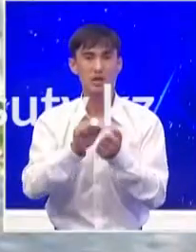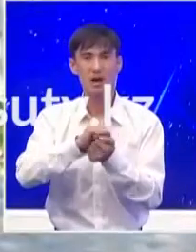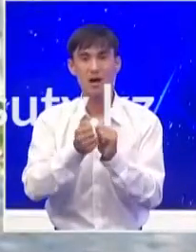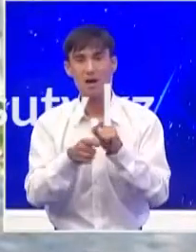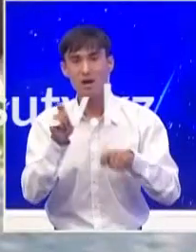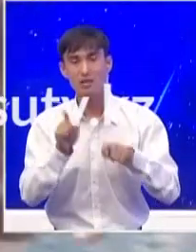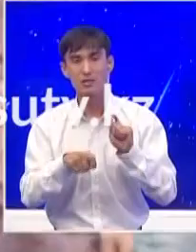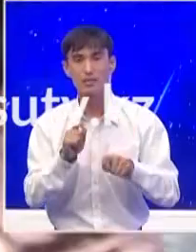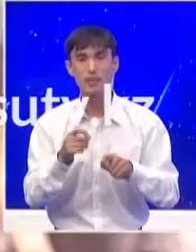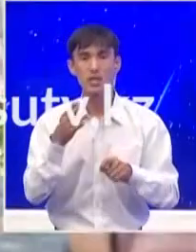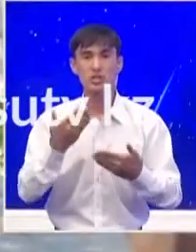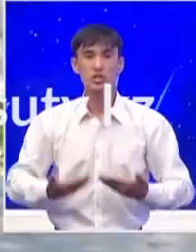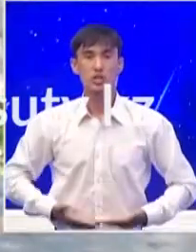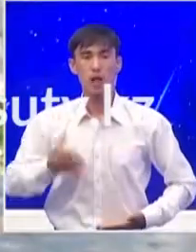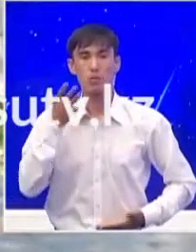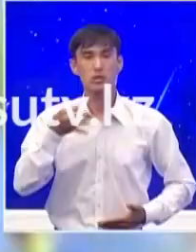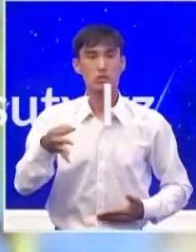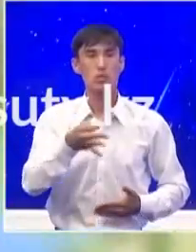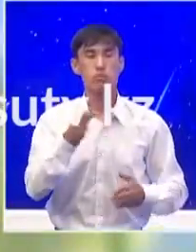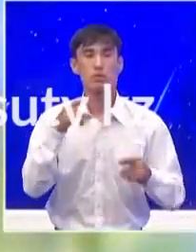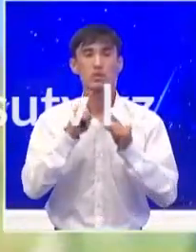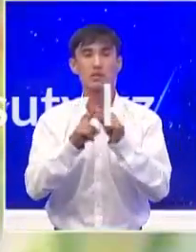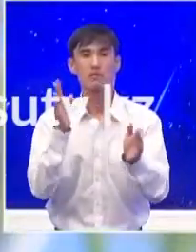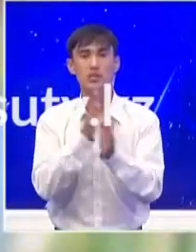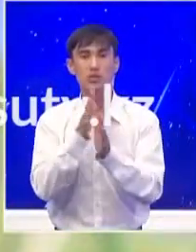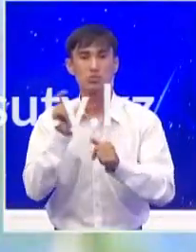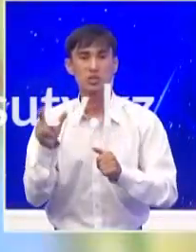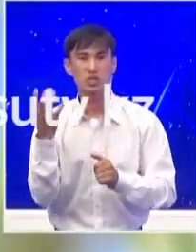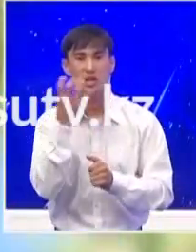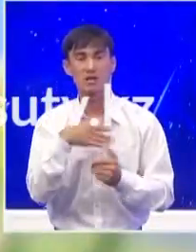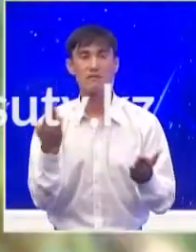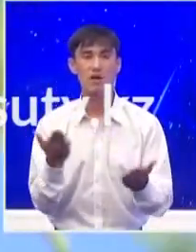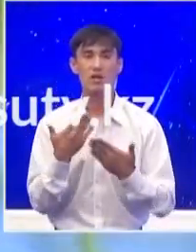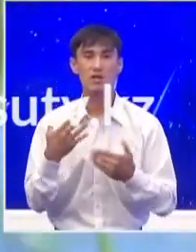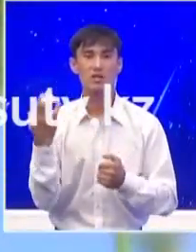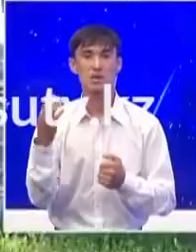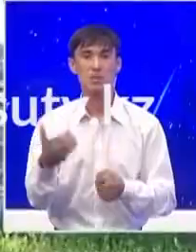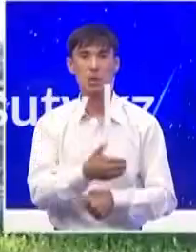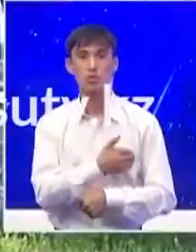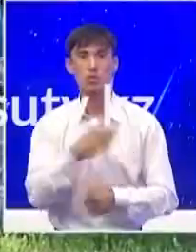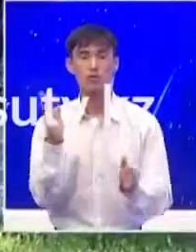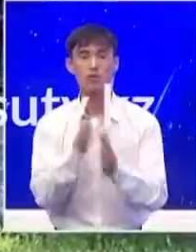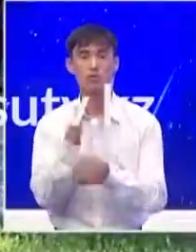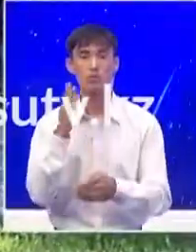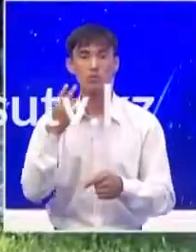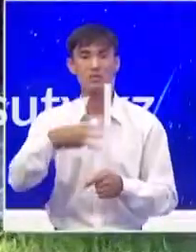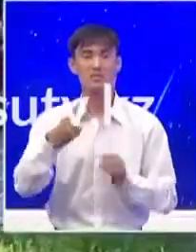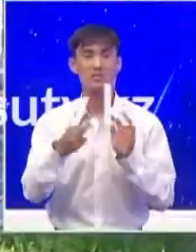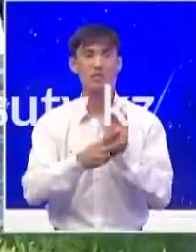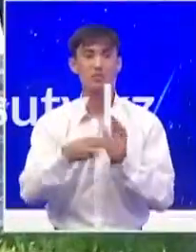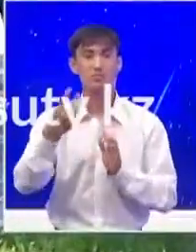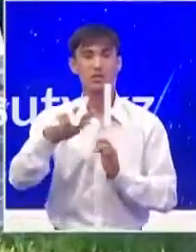жители алматинской области по словам синоптиков ожидают жаркие выходные температура воздуха поднимется до плюс 38